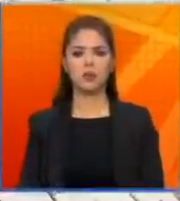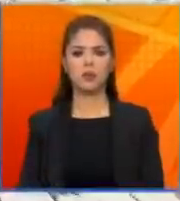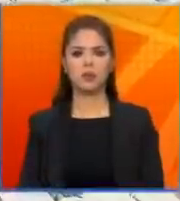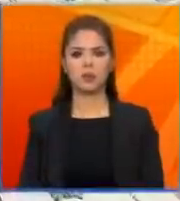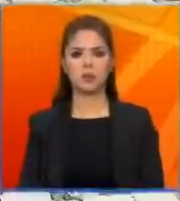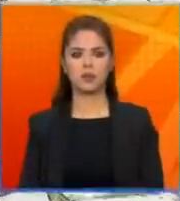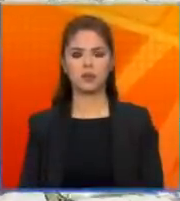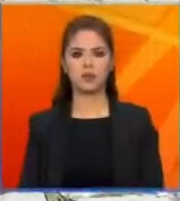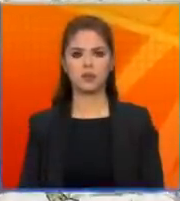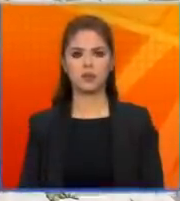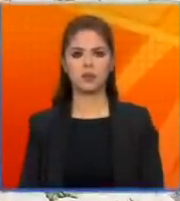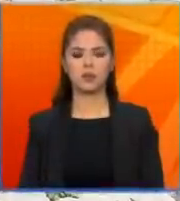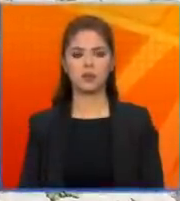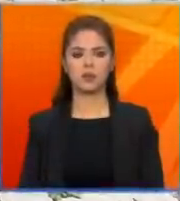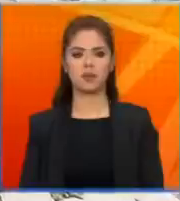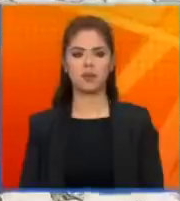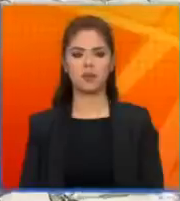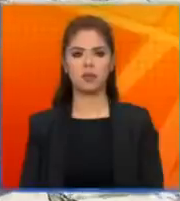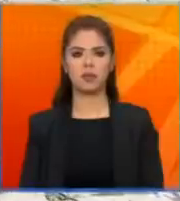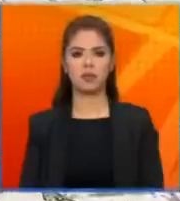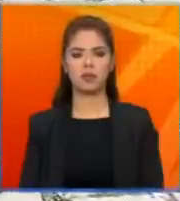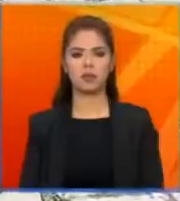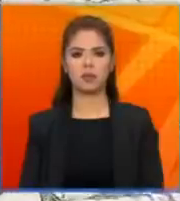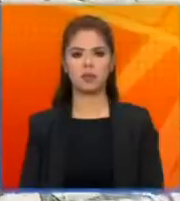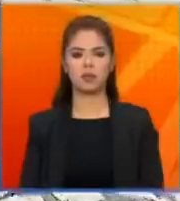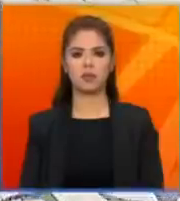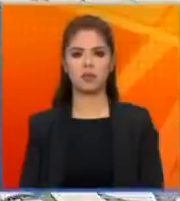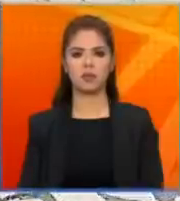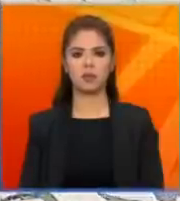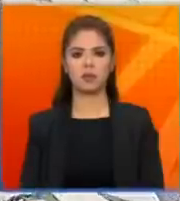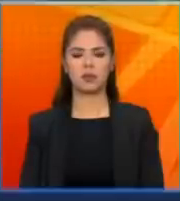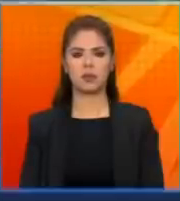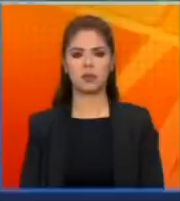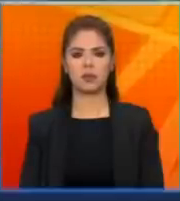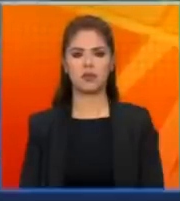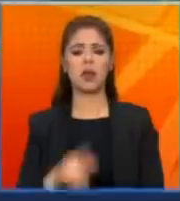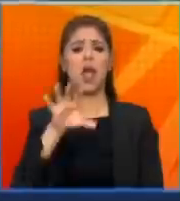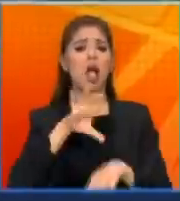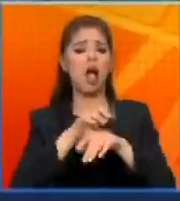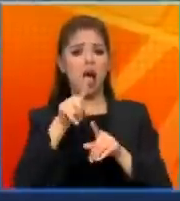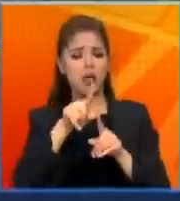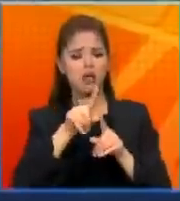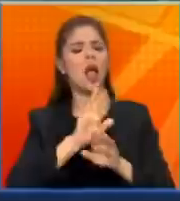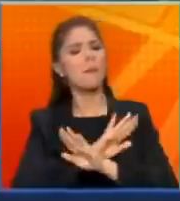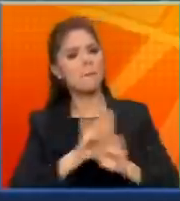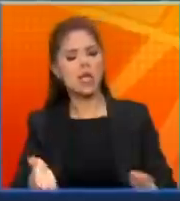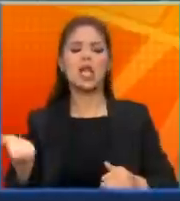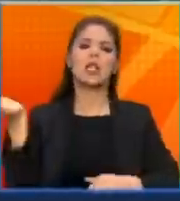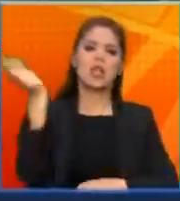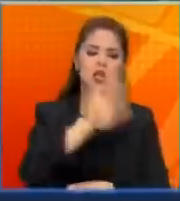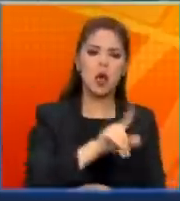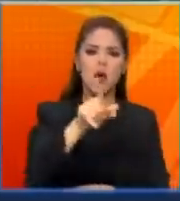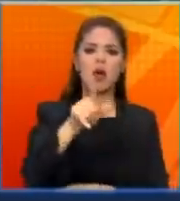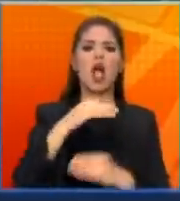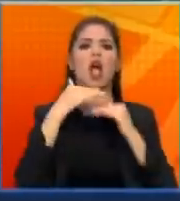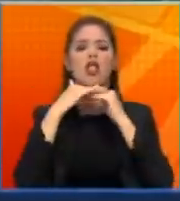sonrasında iyileşme oranımız ya da sonrasında tekrar yakalanma ihtimalimiz nedir? Hastalığı geçirdikten sonra,